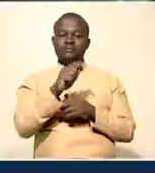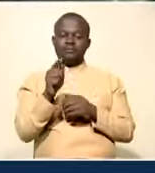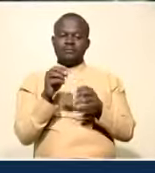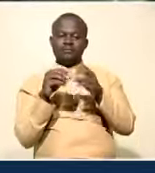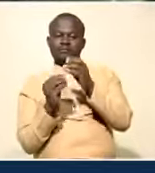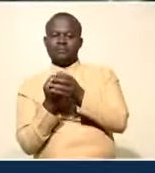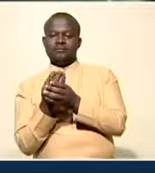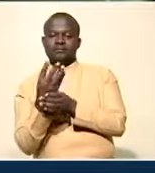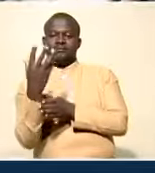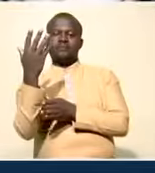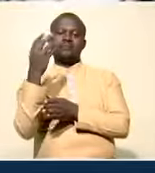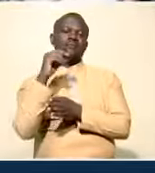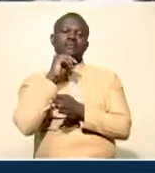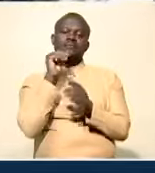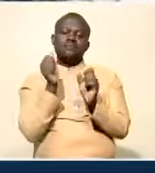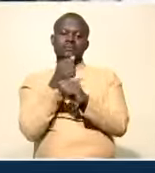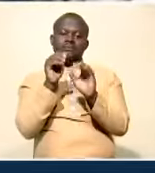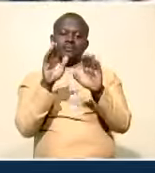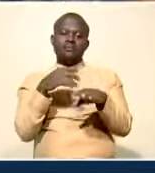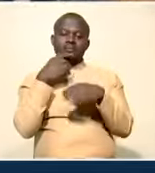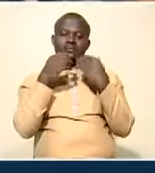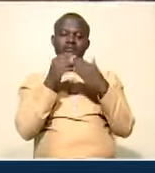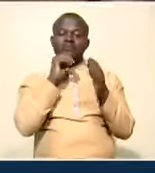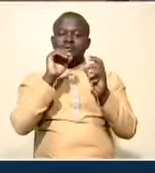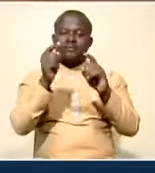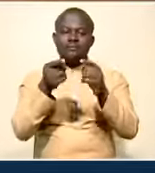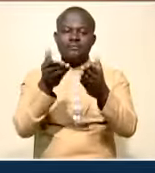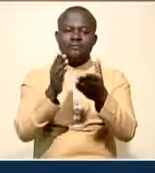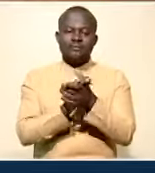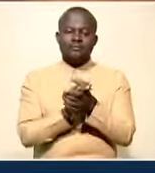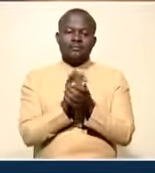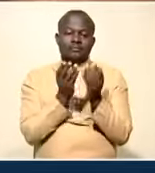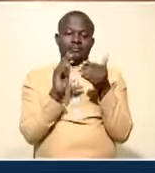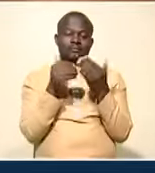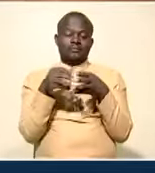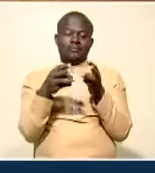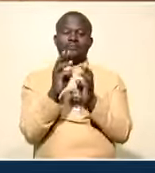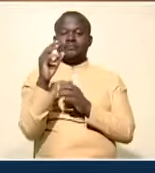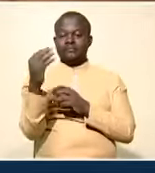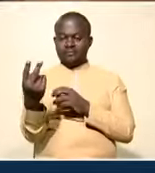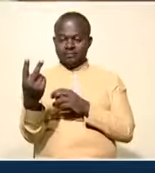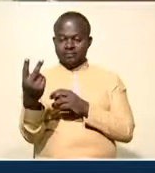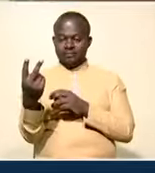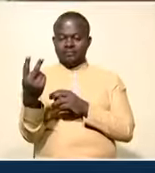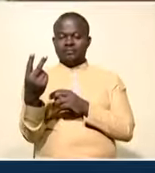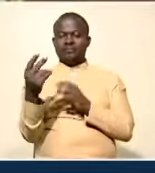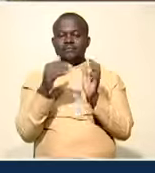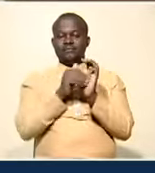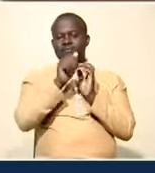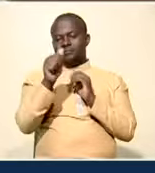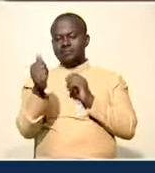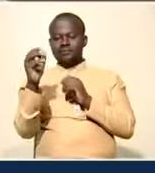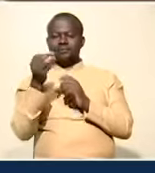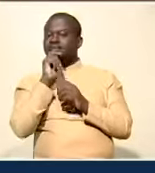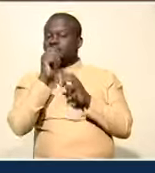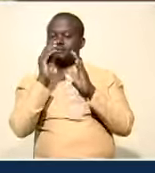yagiyemo ntago twabirekeraho tuvuge ngo ntago ihari iniyo possibilité ya kabiri possibilité numvise mu binyamakuru